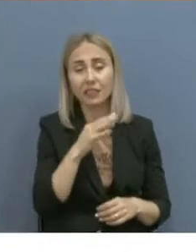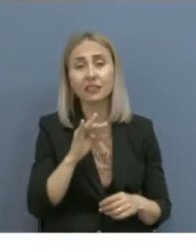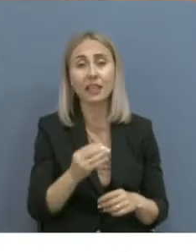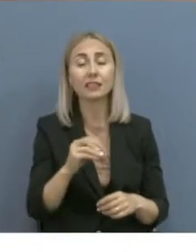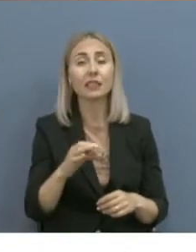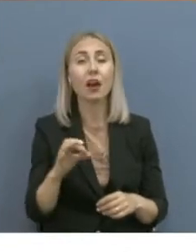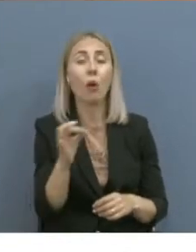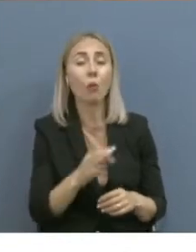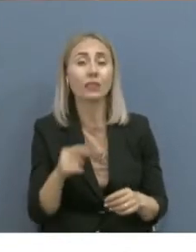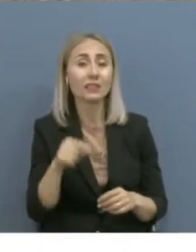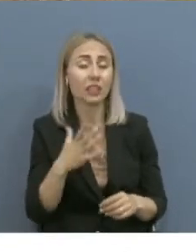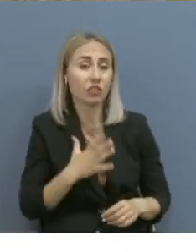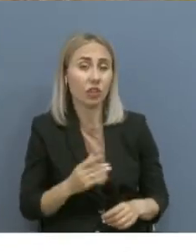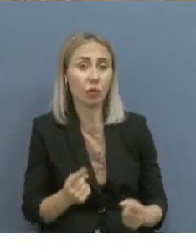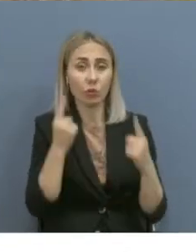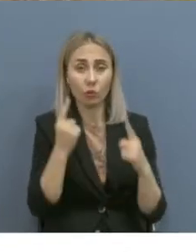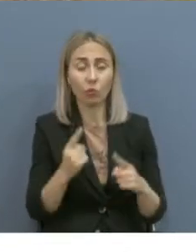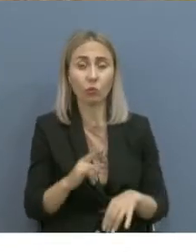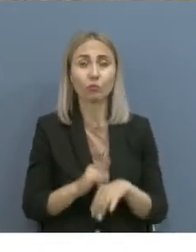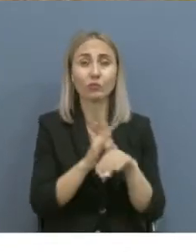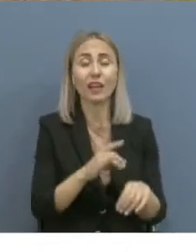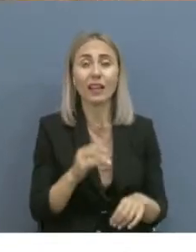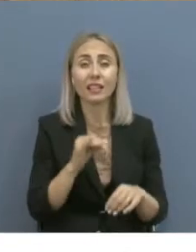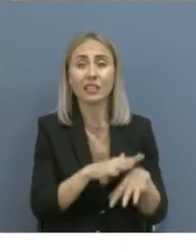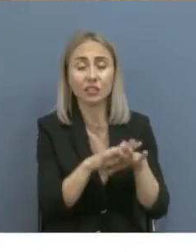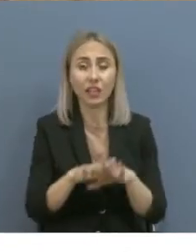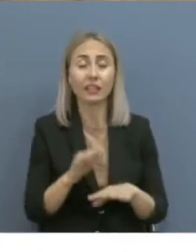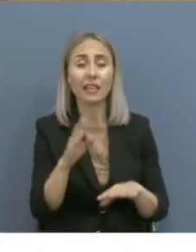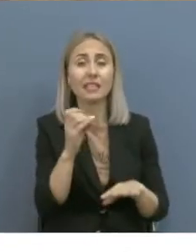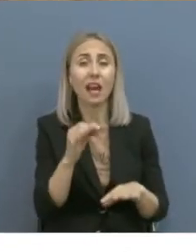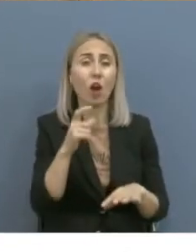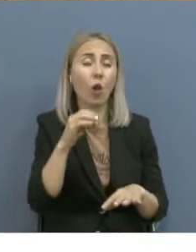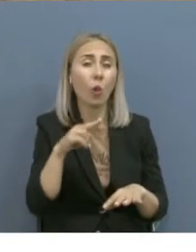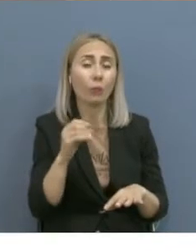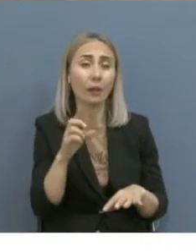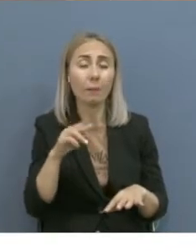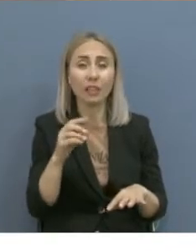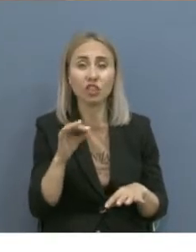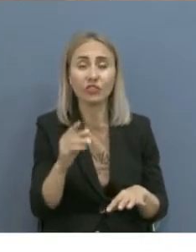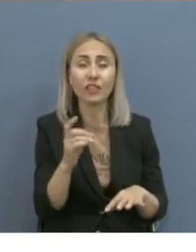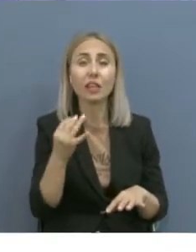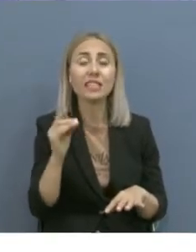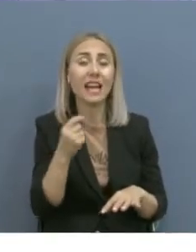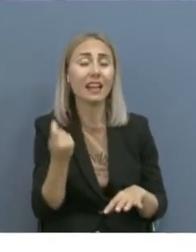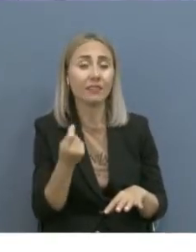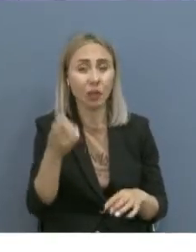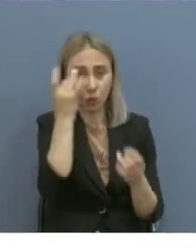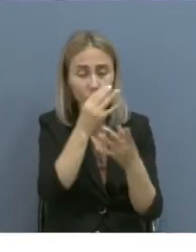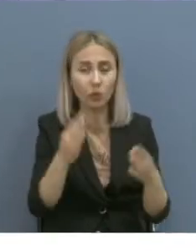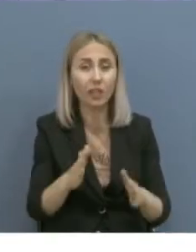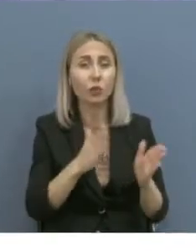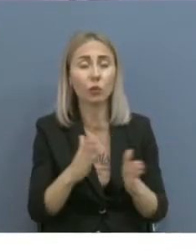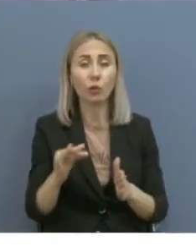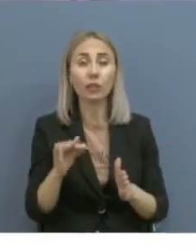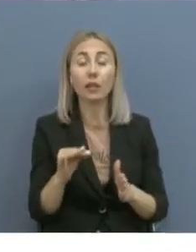атаулыны түгел жайпап өтетін шегіртке ойраны елімізді үлкен шығынға ұшыратуы мүмкін. Сондықтан зиянкеспен күреске дайындық ретінде еліміздегі